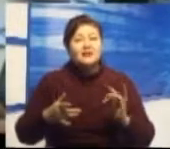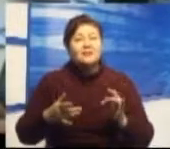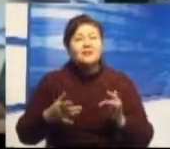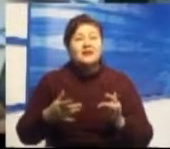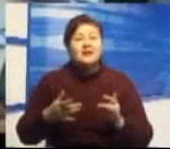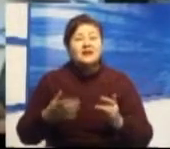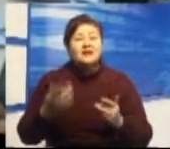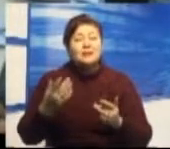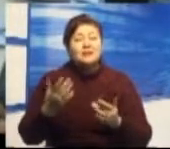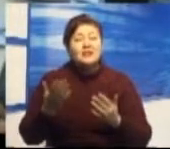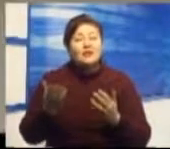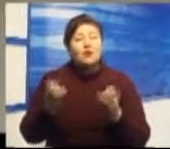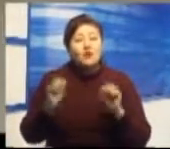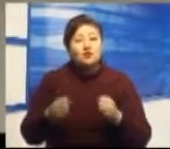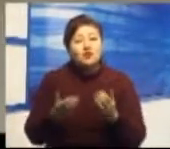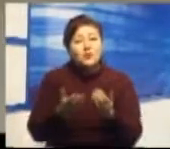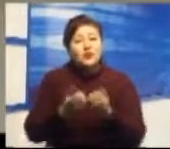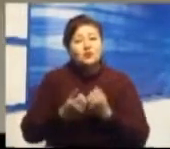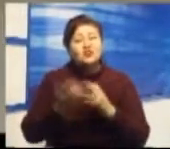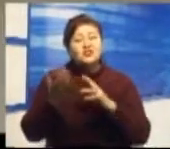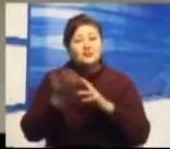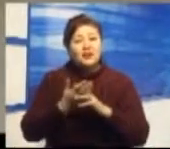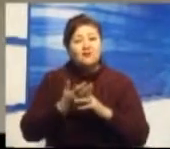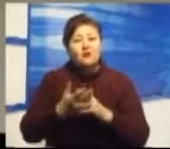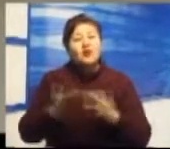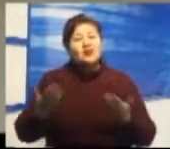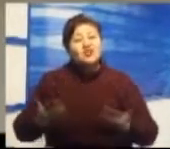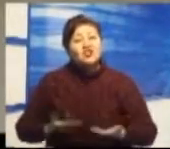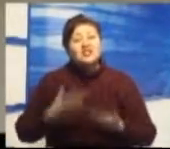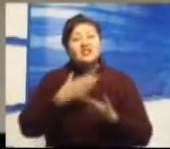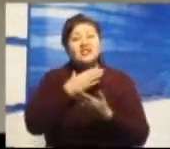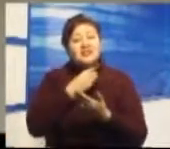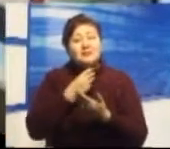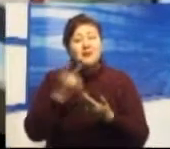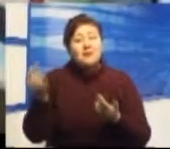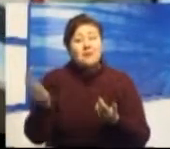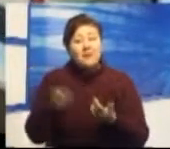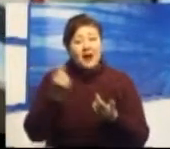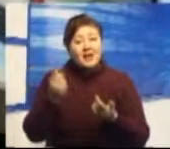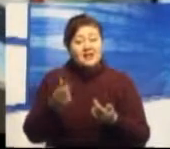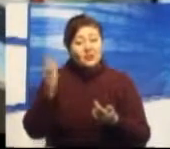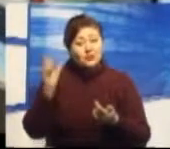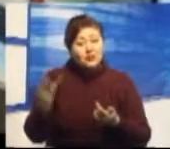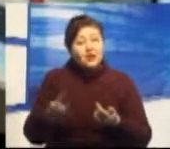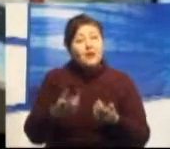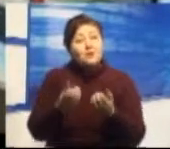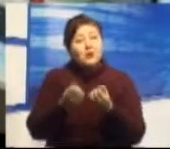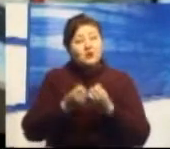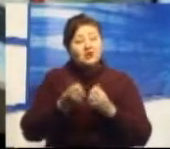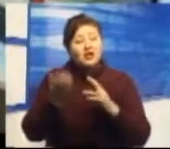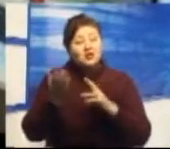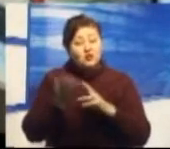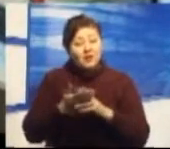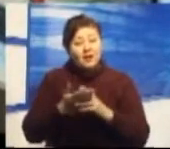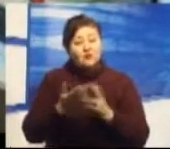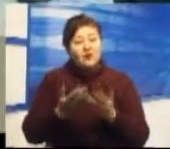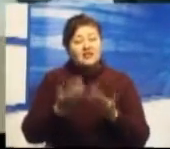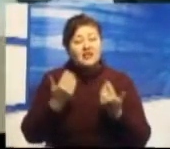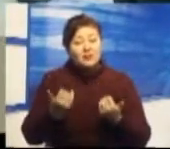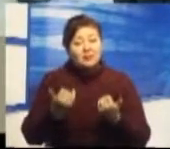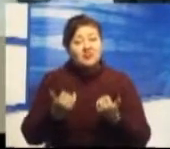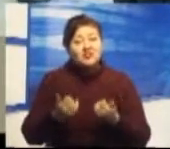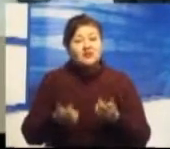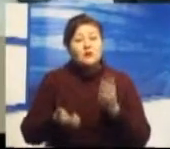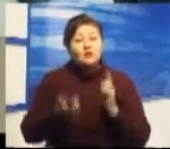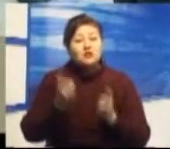саны аз. Семейде де тұрғындардың белсенділігі төмен. Бүгінде кез келген мемлекеттік органның анықтамасын онлайн тәртіпте